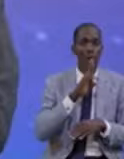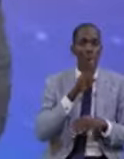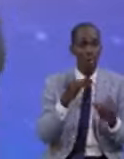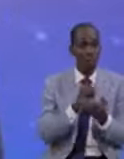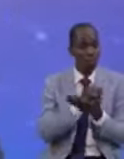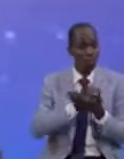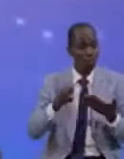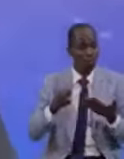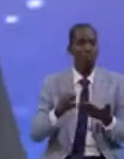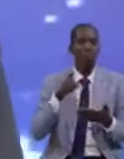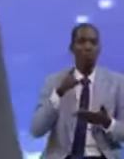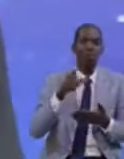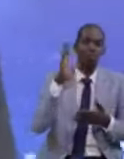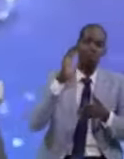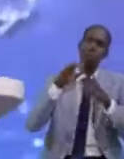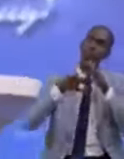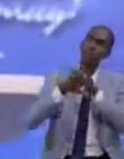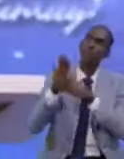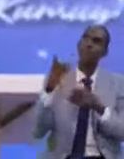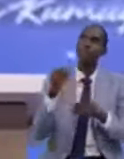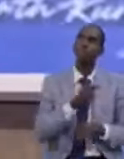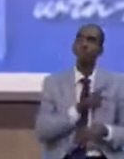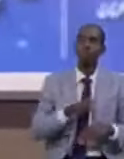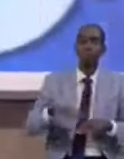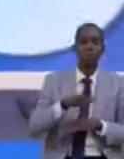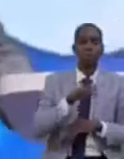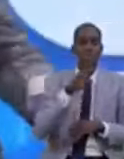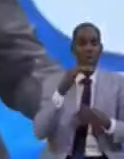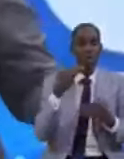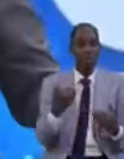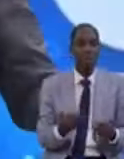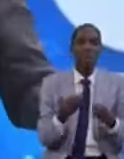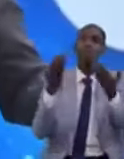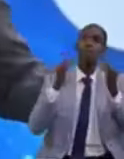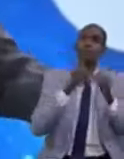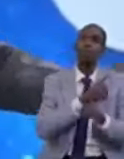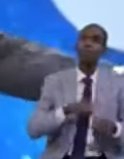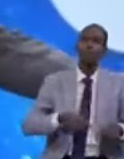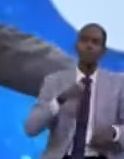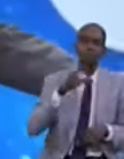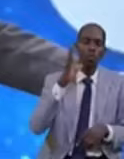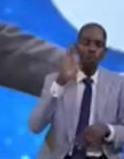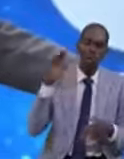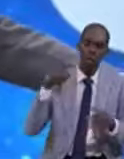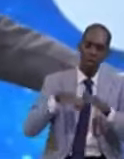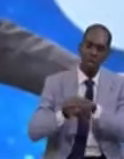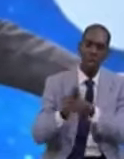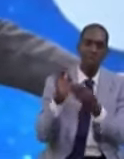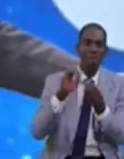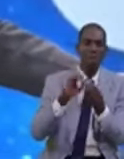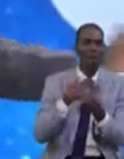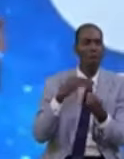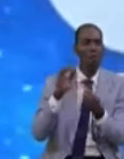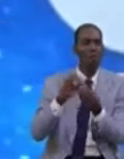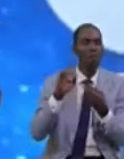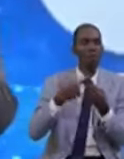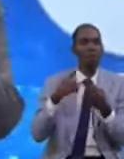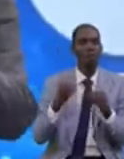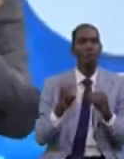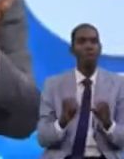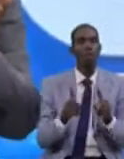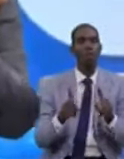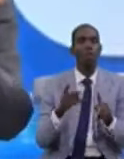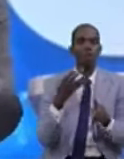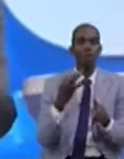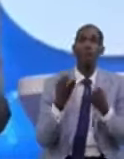royaume tu sers le Seigneur tu vas davantage dans les privilèges du service dans le